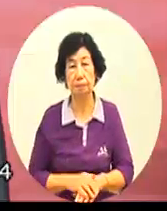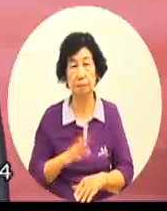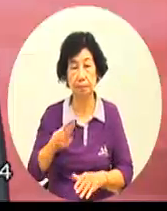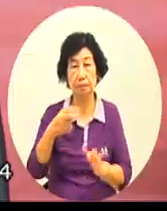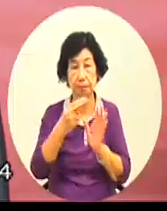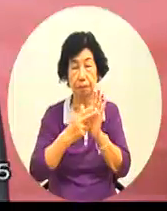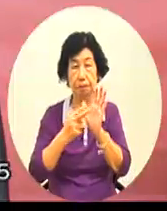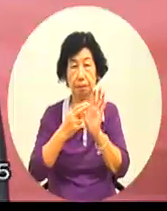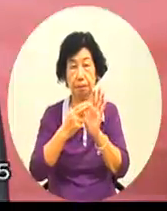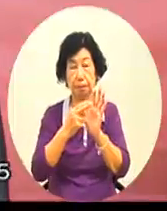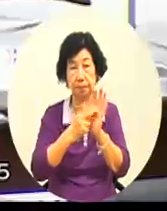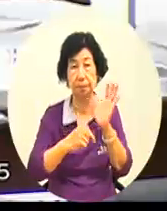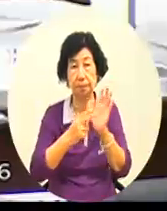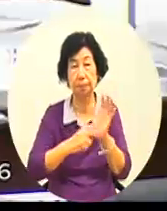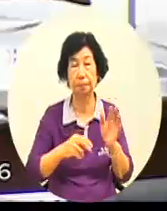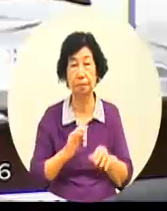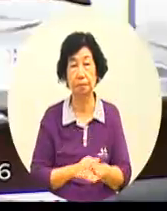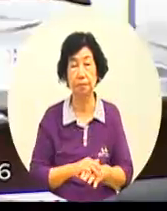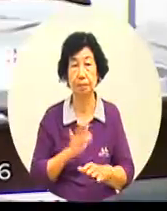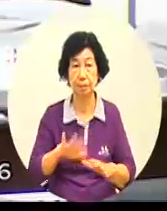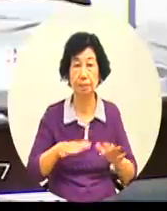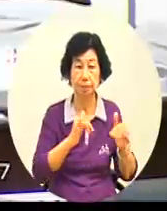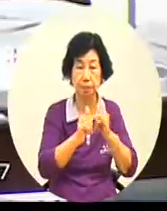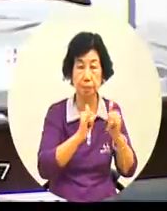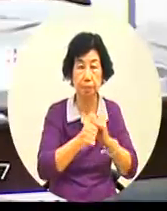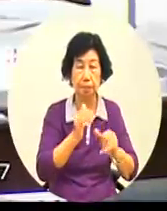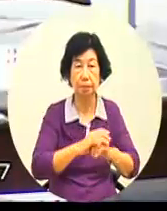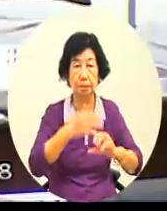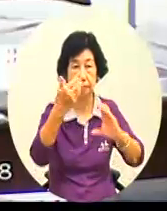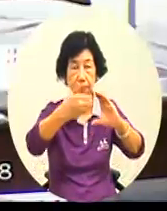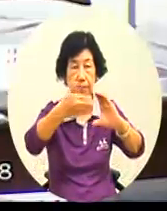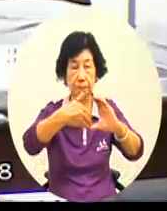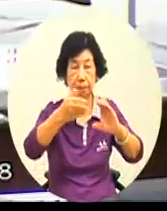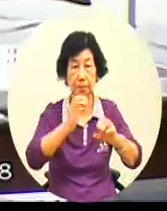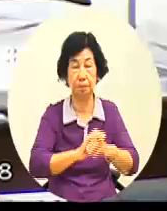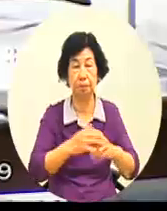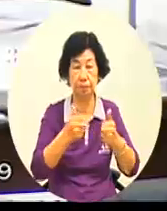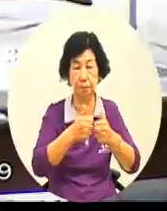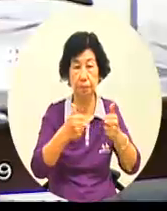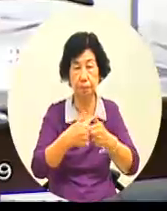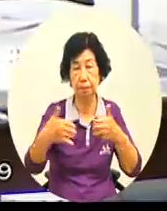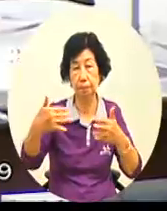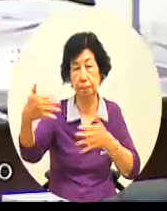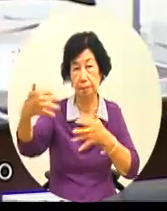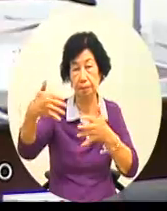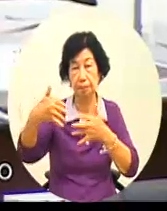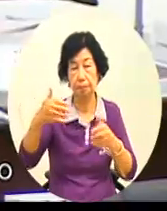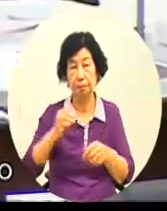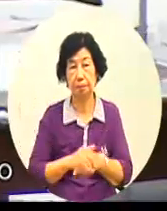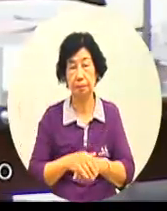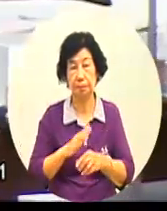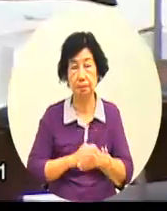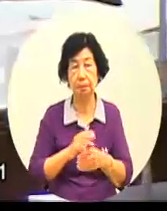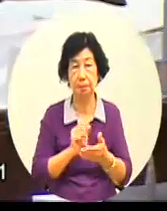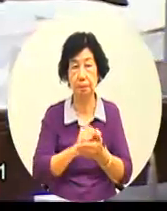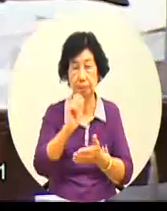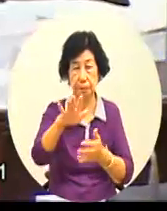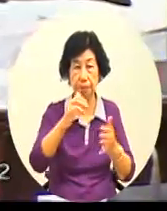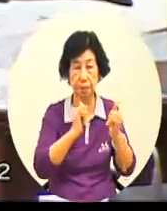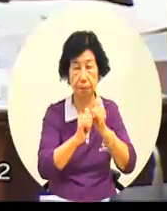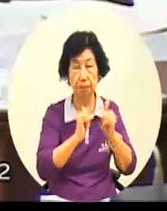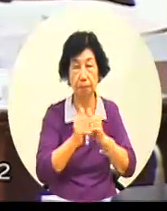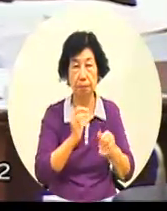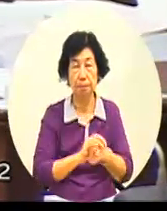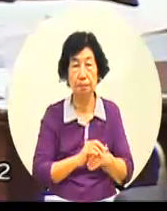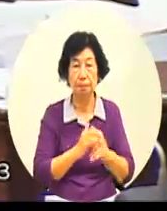马可能是咱的市民伫个电视机咧看，交流咧即阵吼，所以我嘛大家爱甲咱的市民报告，咱的社政